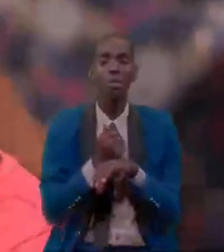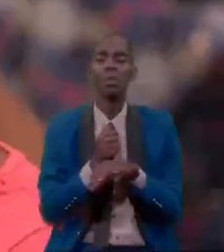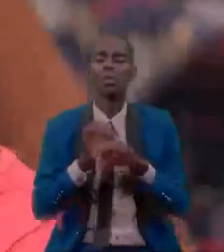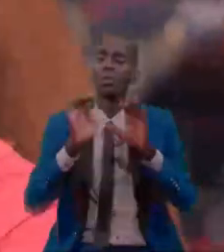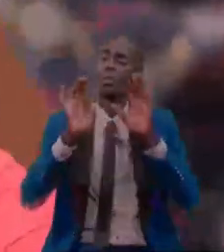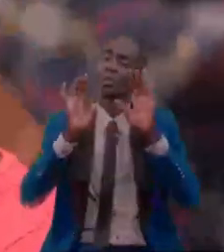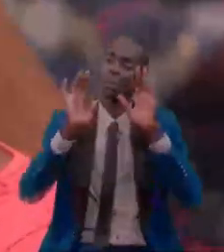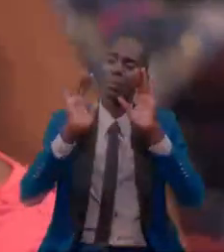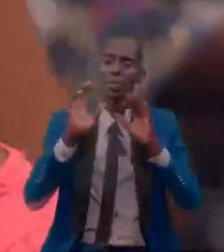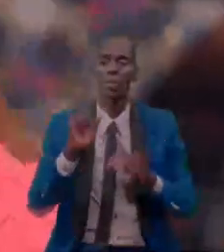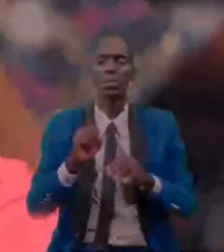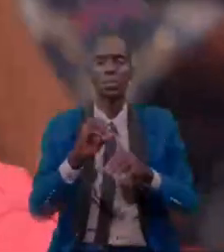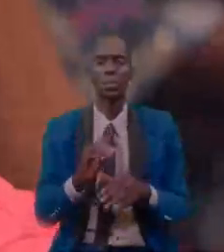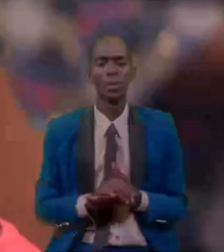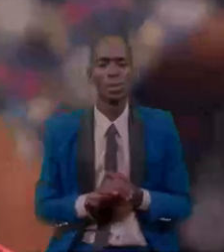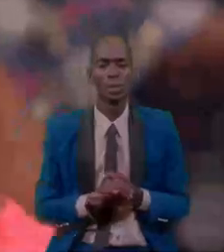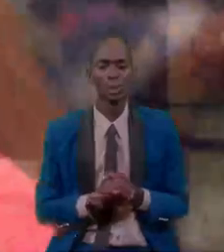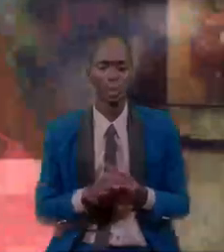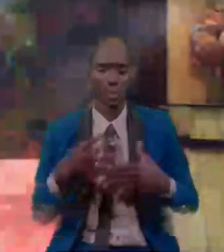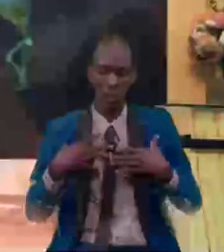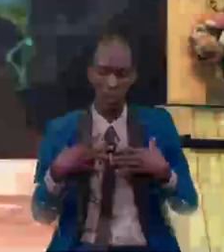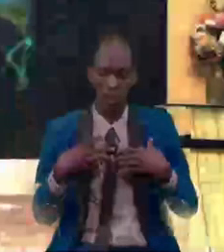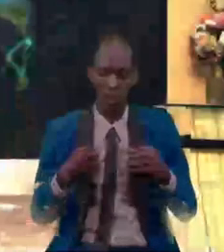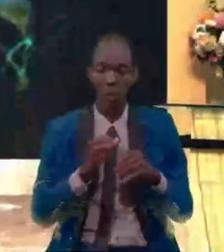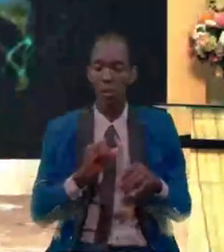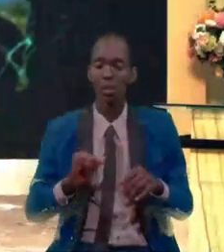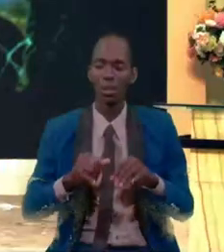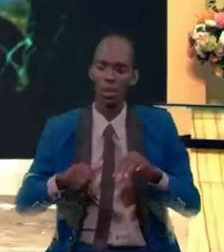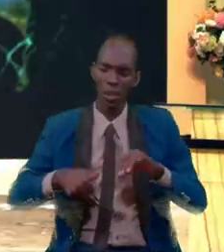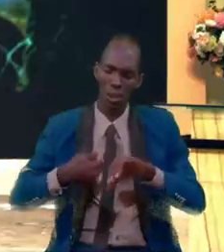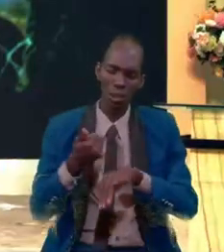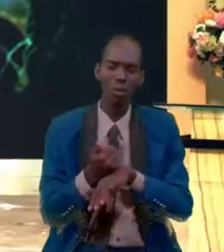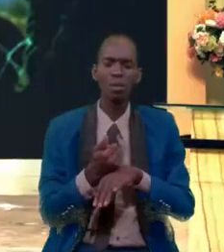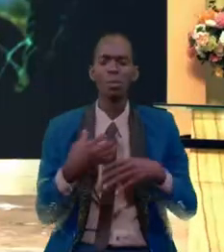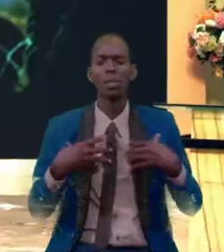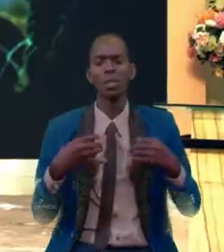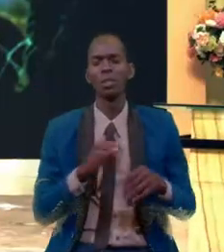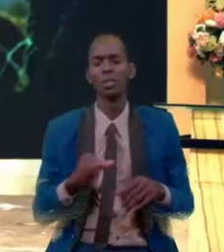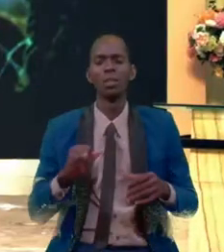Les merveilles confirmées. Les guérisons confirmées.